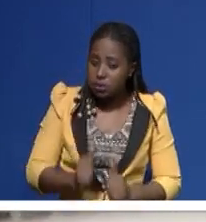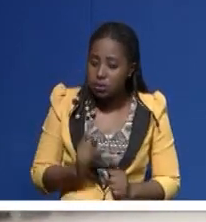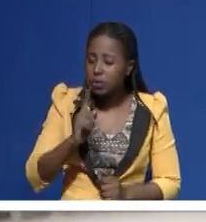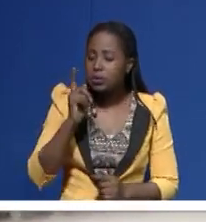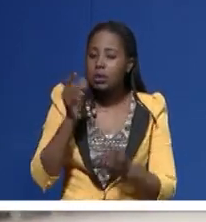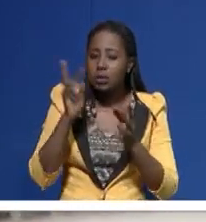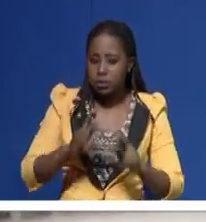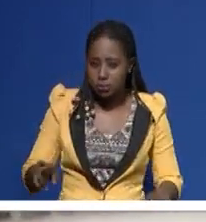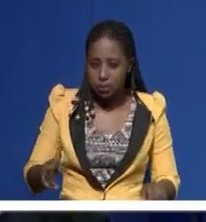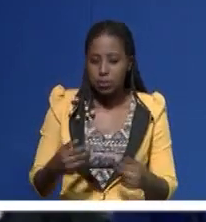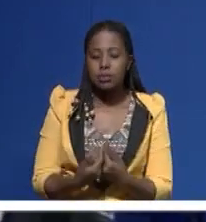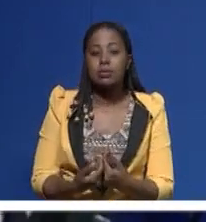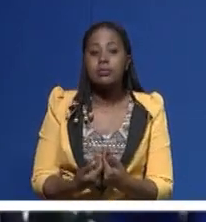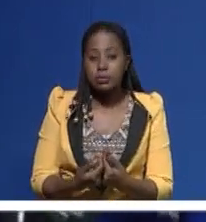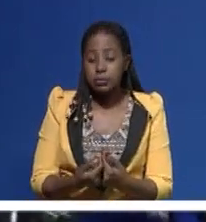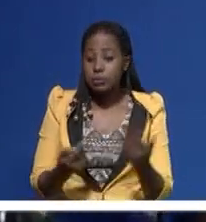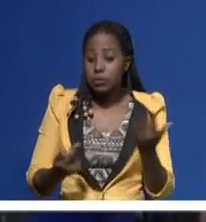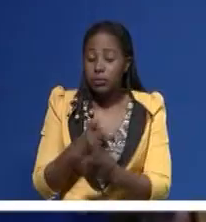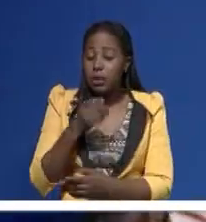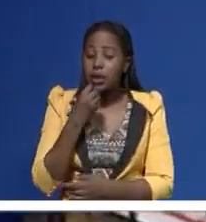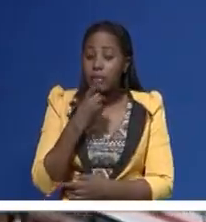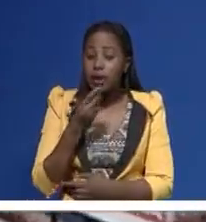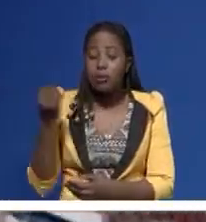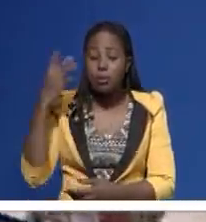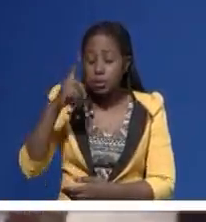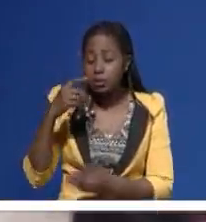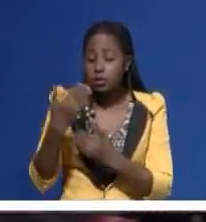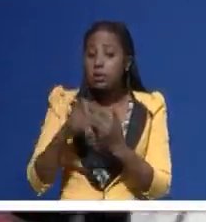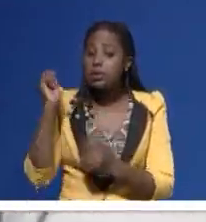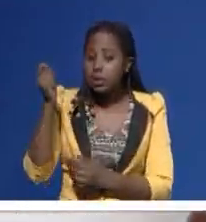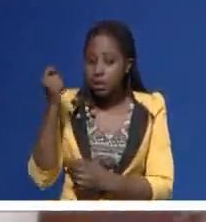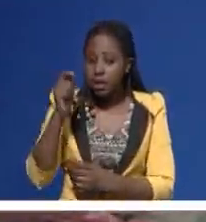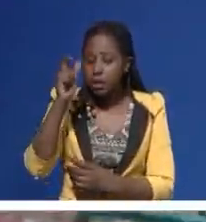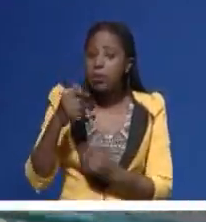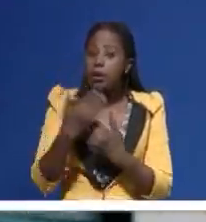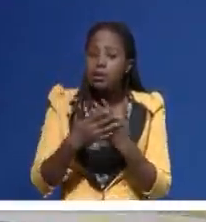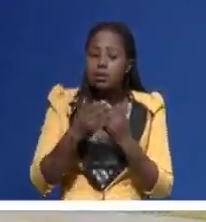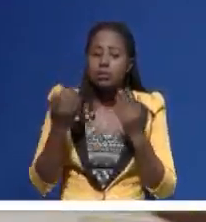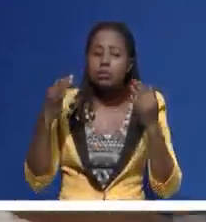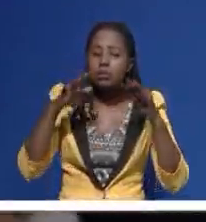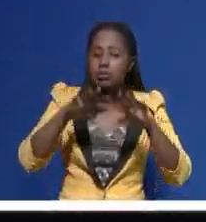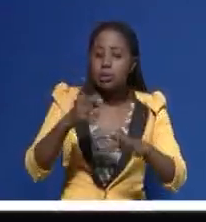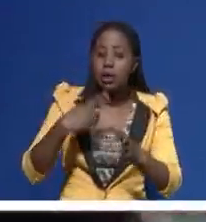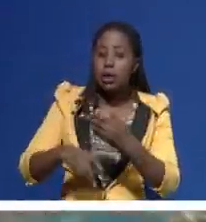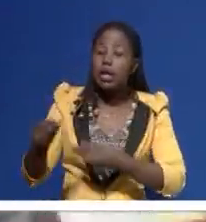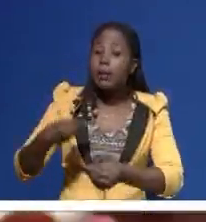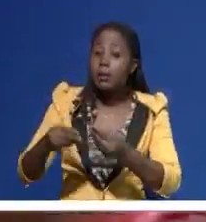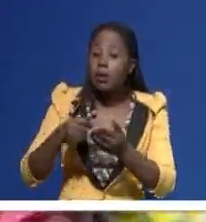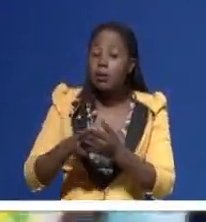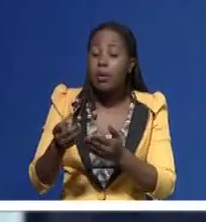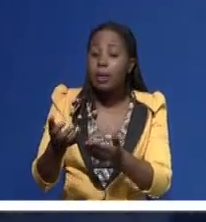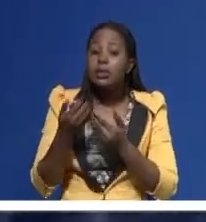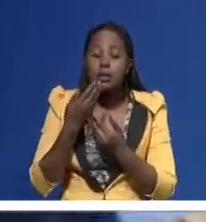lazima. Kufuatia taarifa ya maambukizi hayo nchini Kenya, wananchi wamefurika katika maduka kununua mahitaji